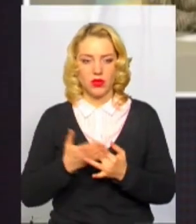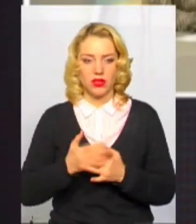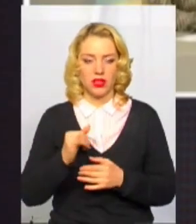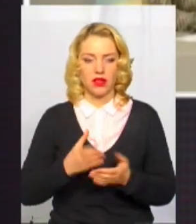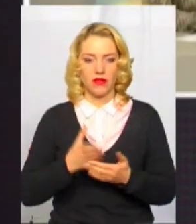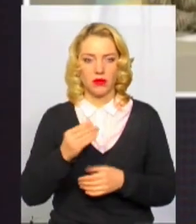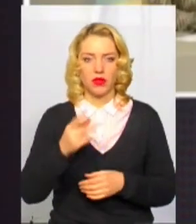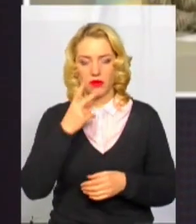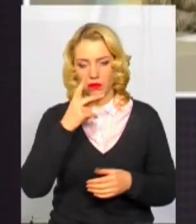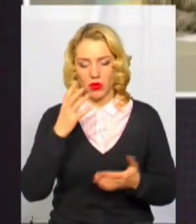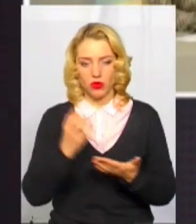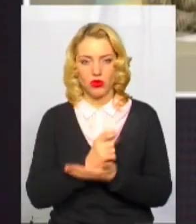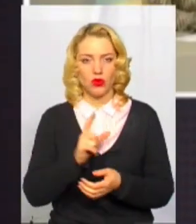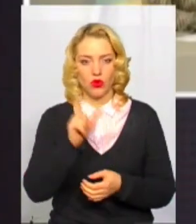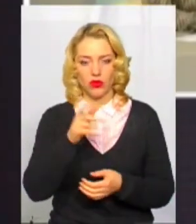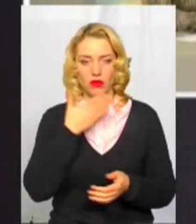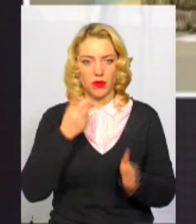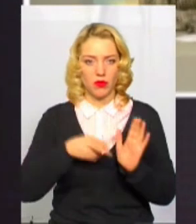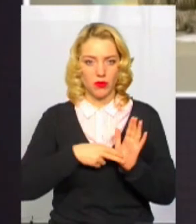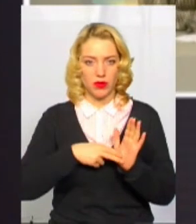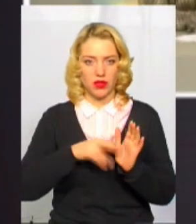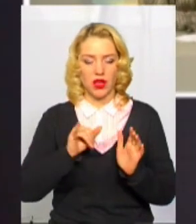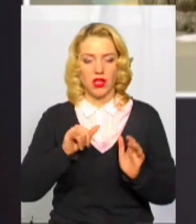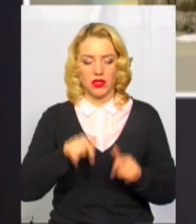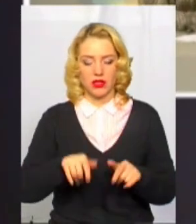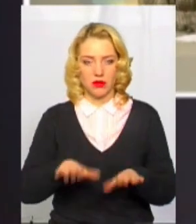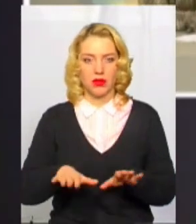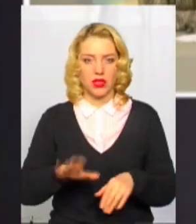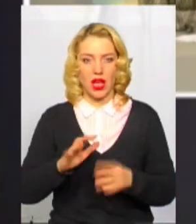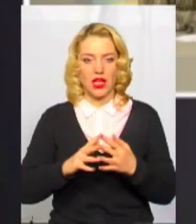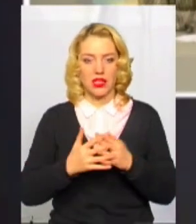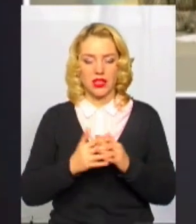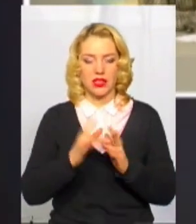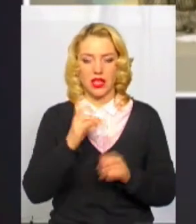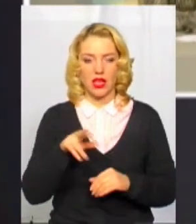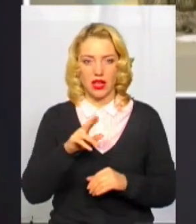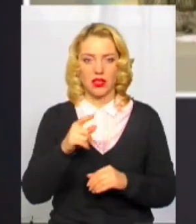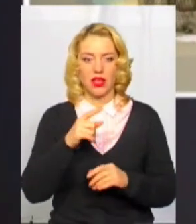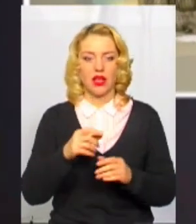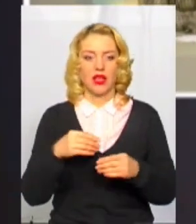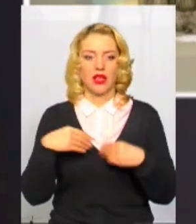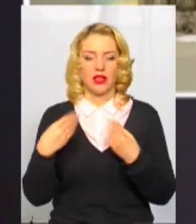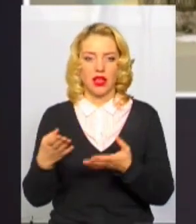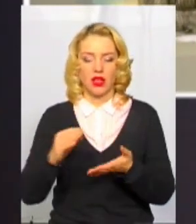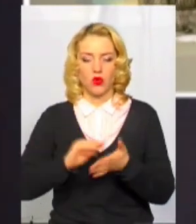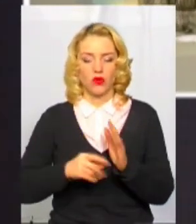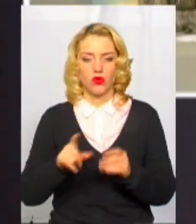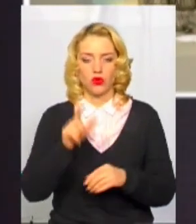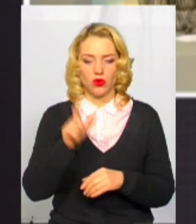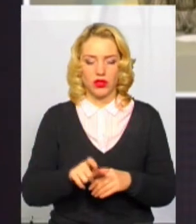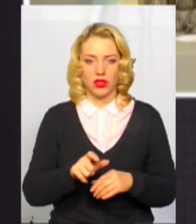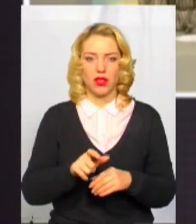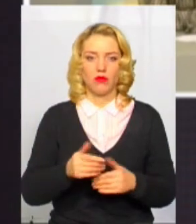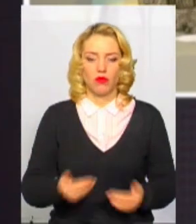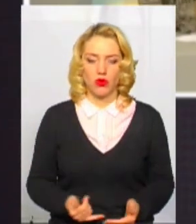не зареєстрована за даним місцем проживання. А сільська рада дала довідку, що людина проживає і зареєстрована. Фактично,